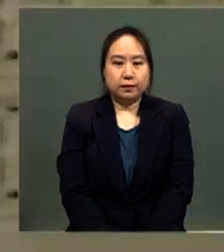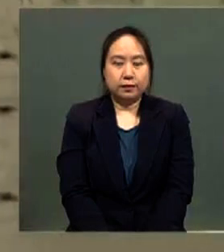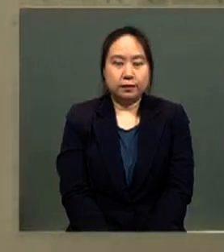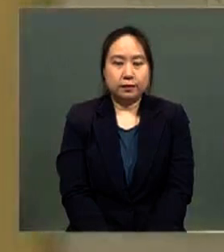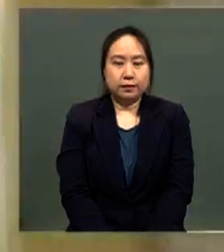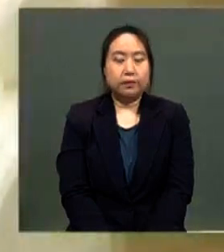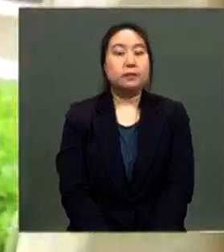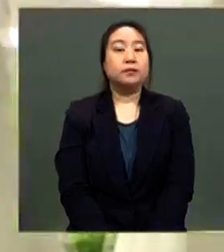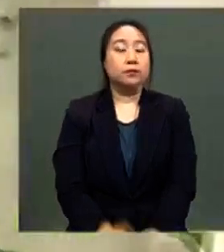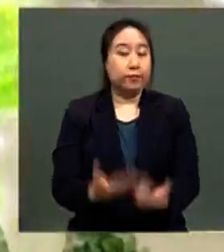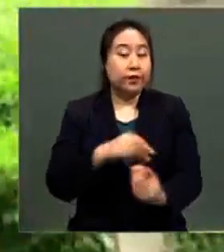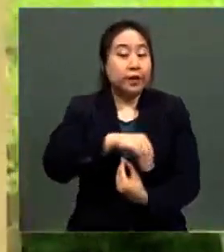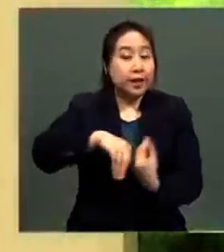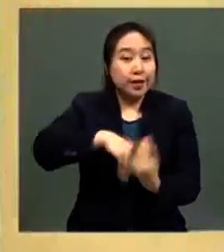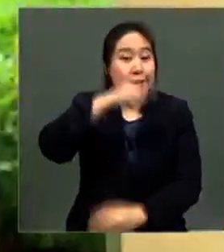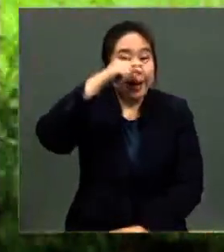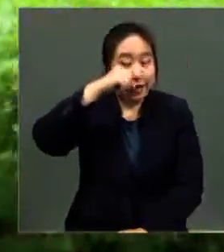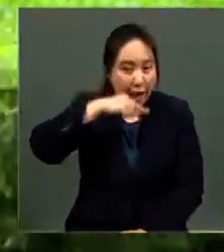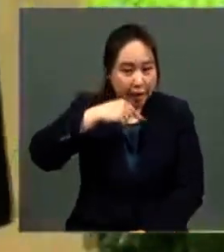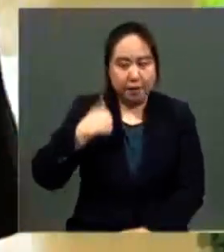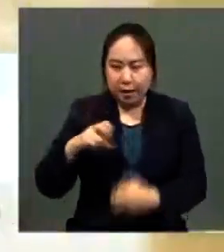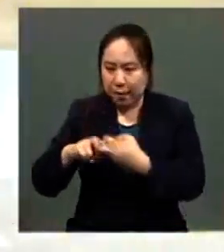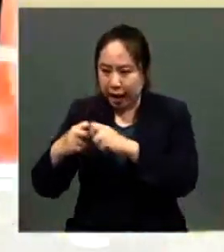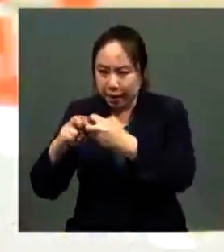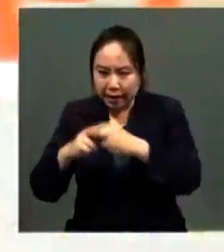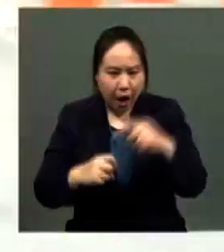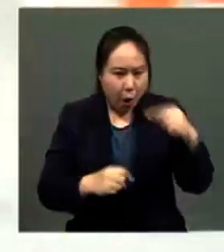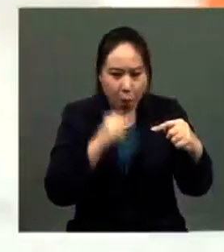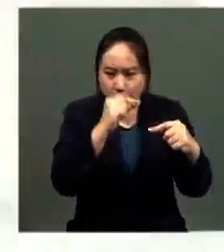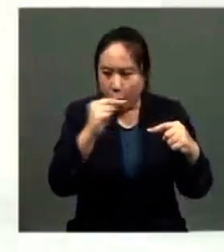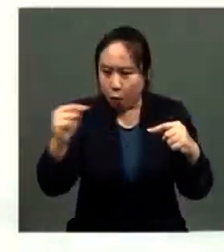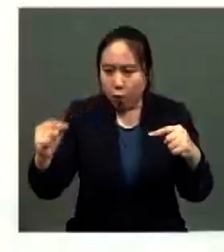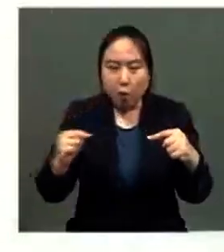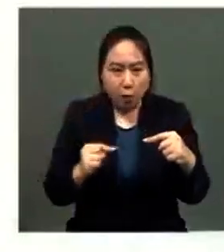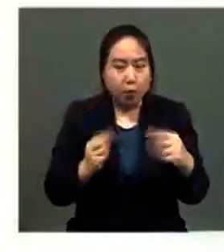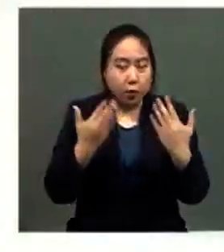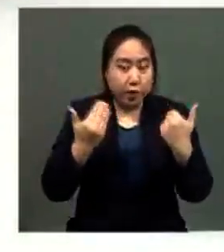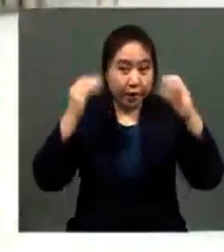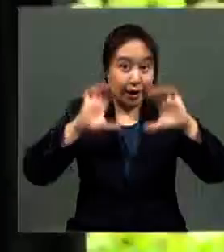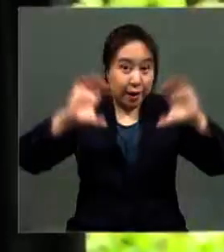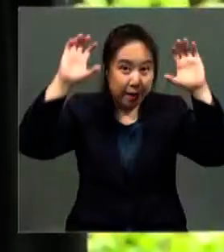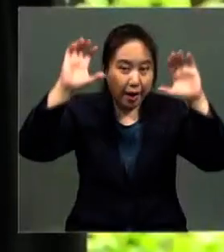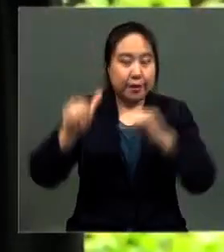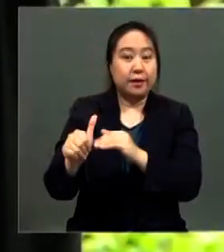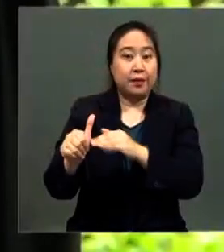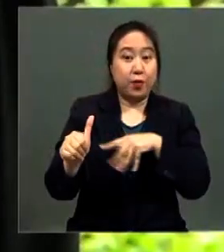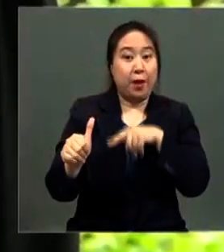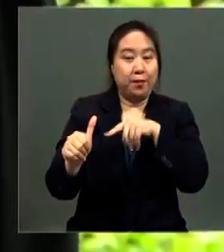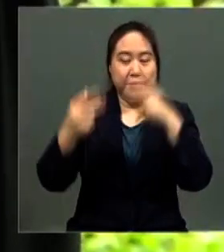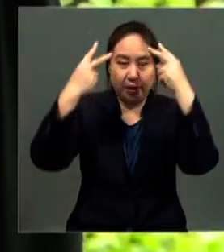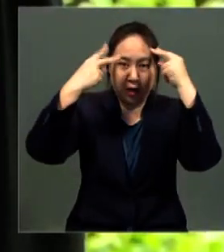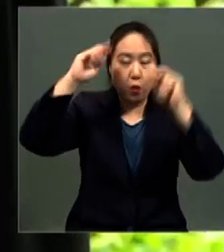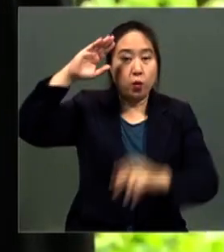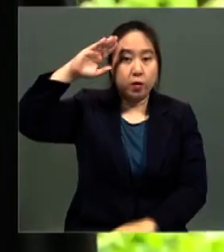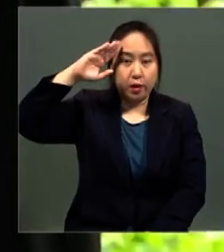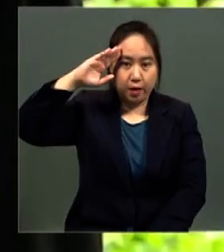ในห่วงเวลาที่เศรษฐกิจไทยรายล้อมไปด้วยปัจจัยลบรุมเร้ารัฐบาลภายใต้การนำของพลเอกประยุทธ์จันทร์โอชานายกรั